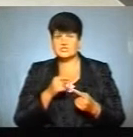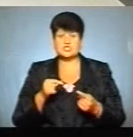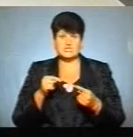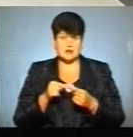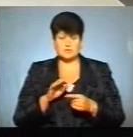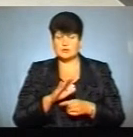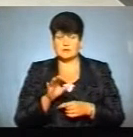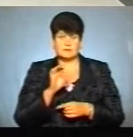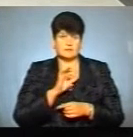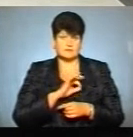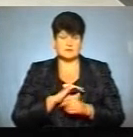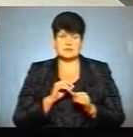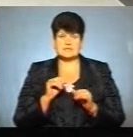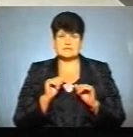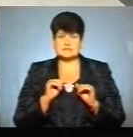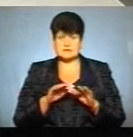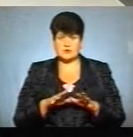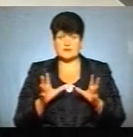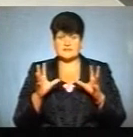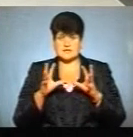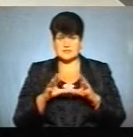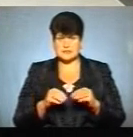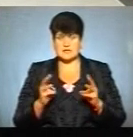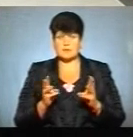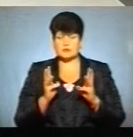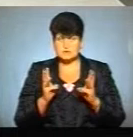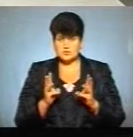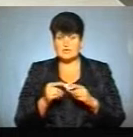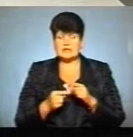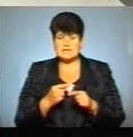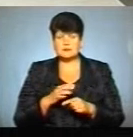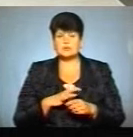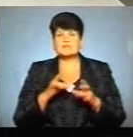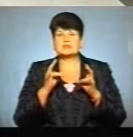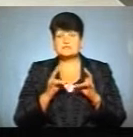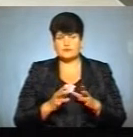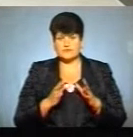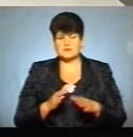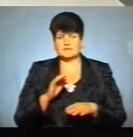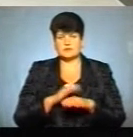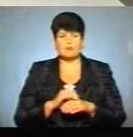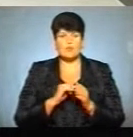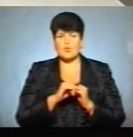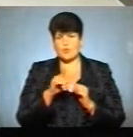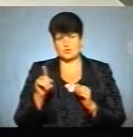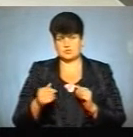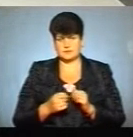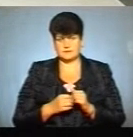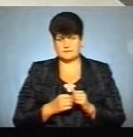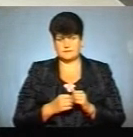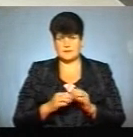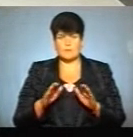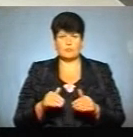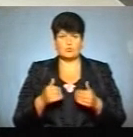вжити заходів з гасіння цієї пожежі, то, звичайно, наслідки були б катастрофічні фактично по кожній з них. Я пропоную